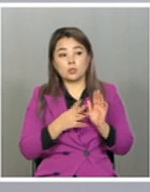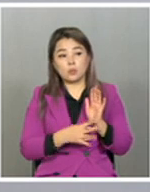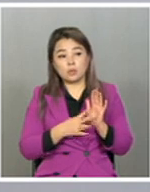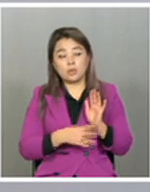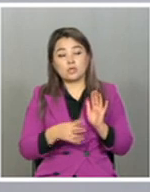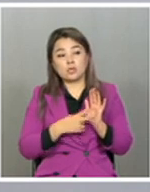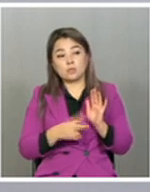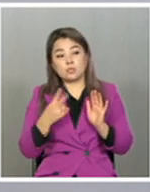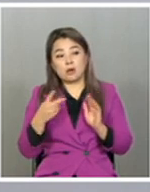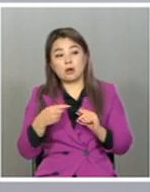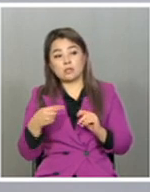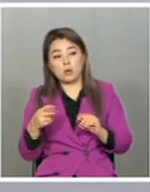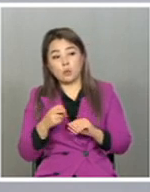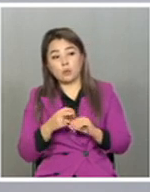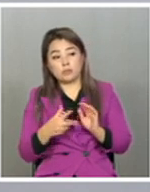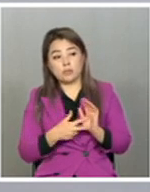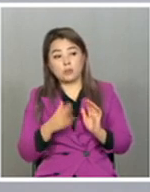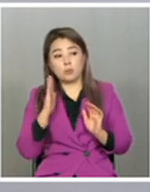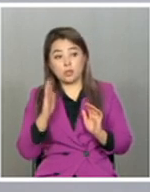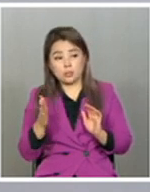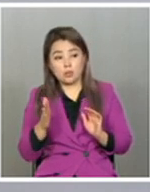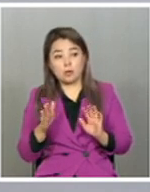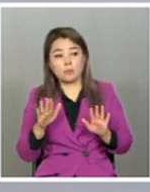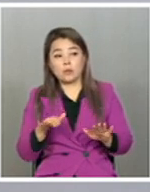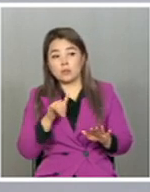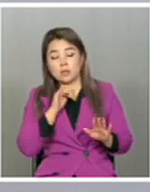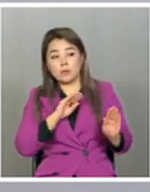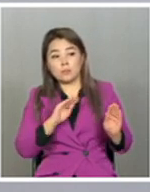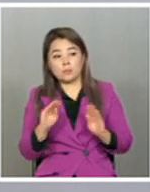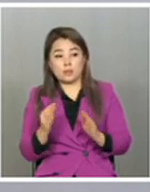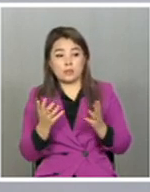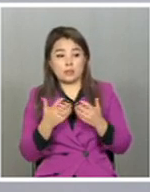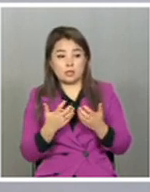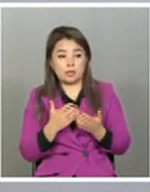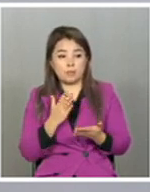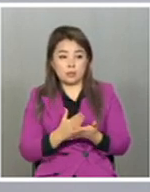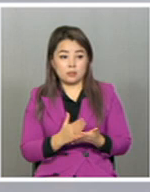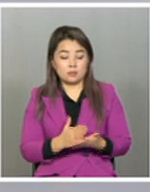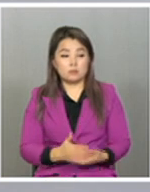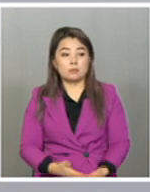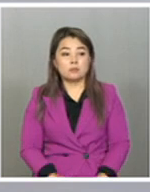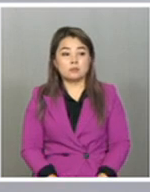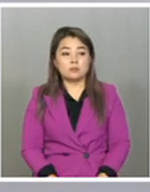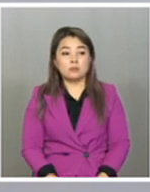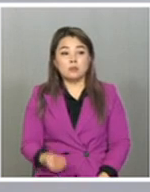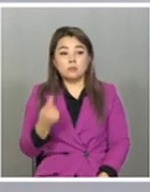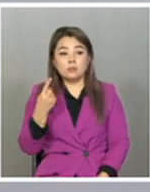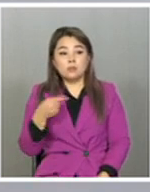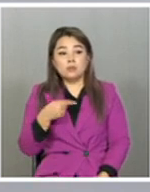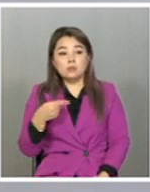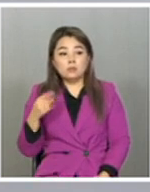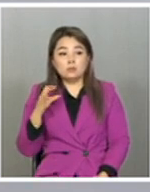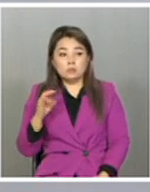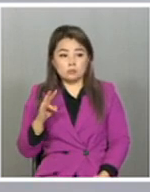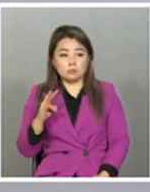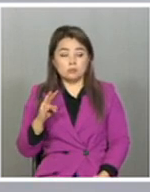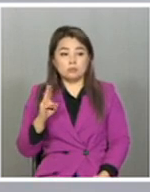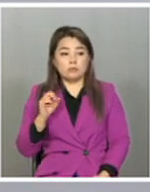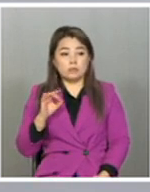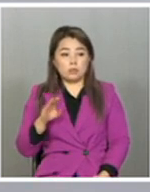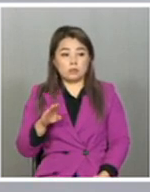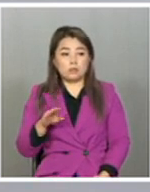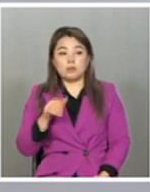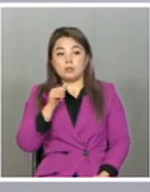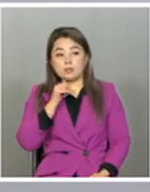72-ні азайтсақ 18 болады. Орнына қоямыз. 1 азайтылған синус квадрат